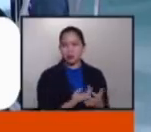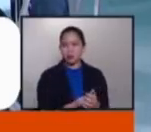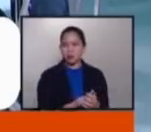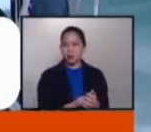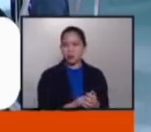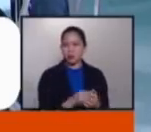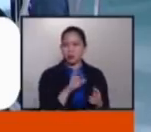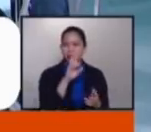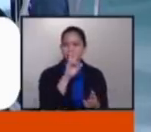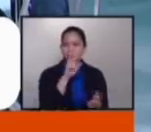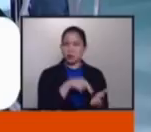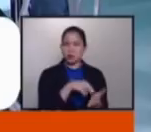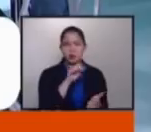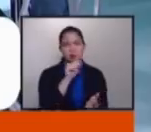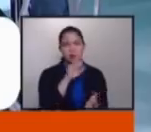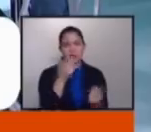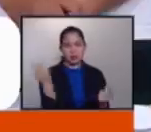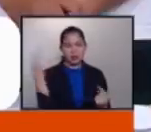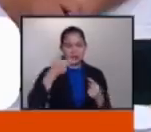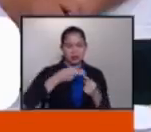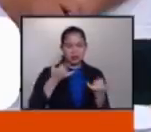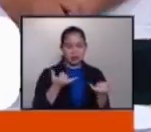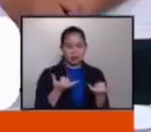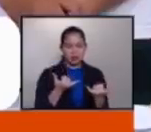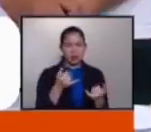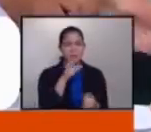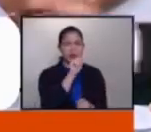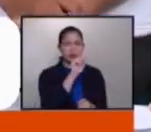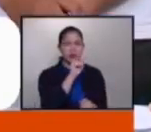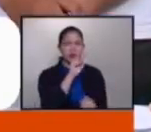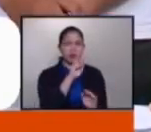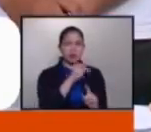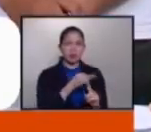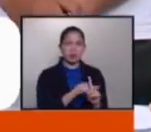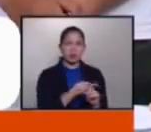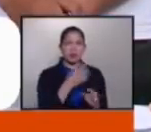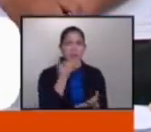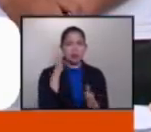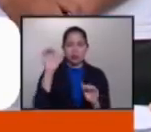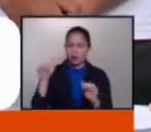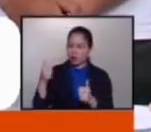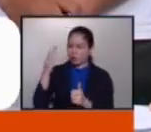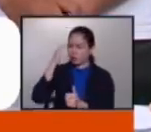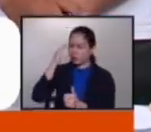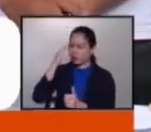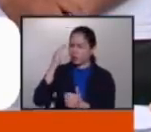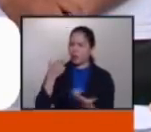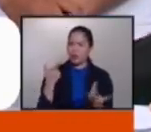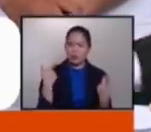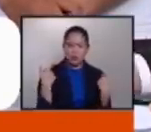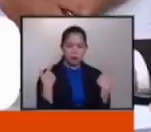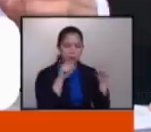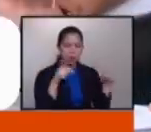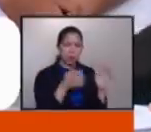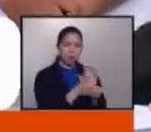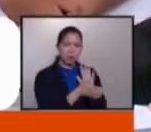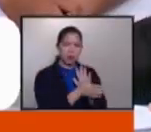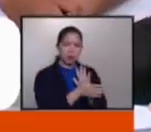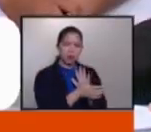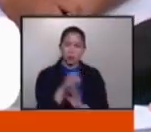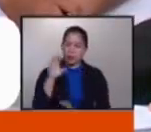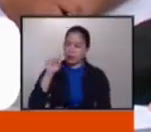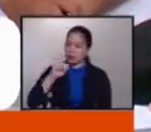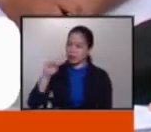Yung 2015 saka until ngayon, 15 months lang yung hinulog. Paano po nalaman? May ano po kami, verification slip po. Okay, good.